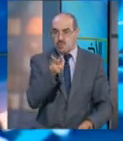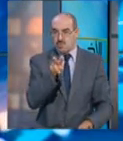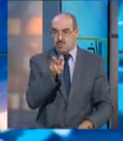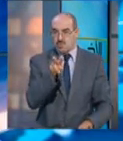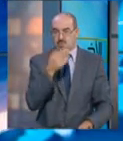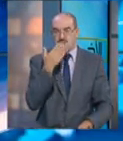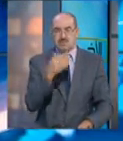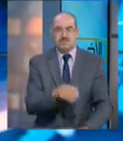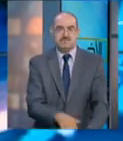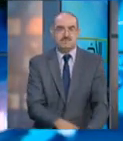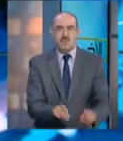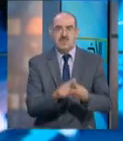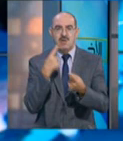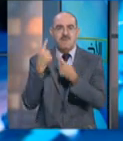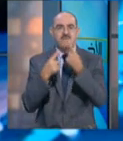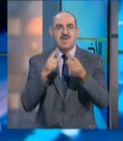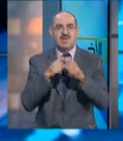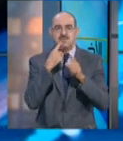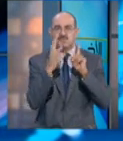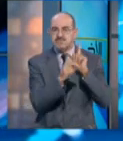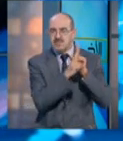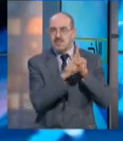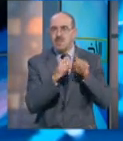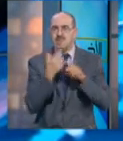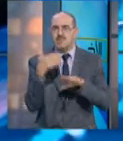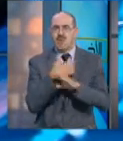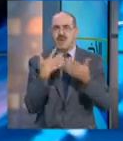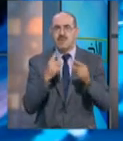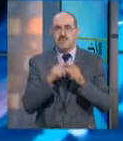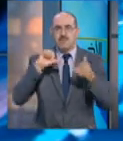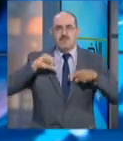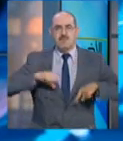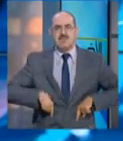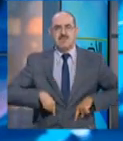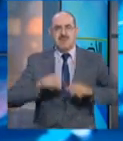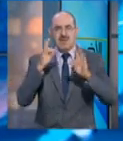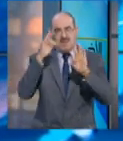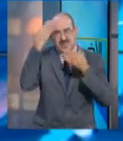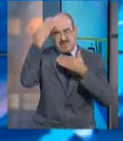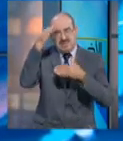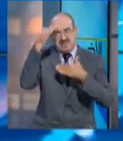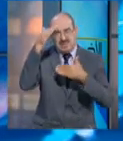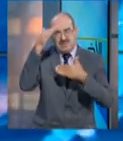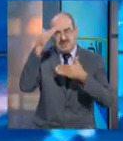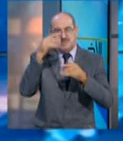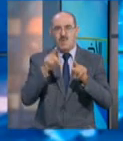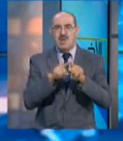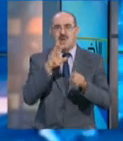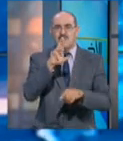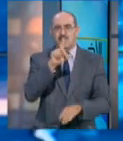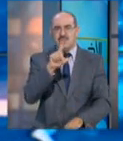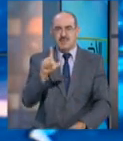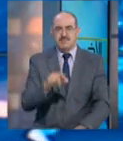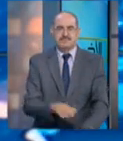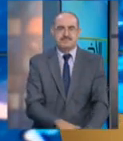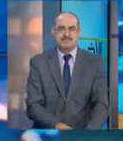وشكرا. مراسم الاستقبالات جرت بحضور وزير الشؤون الخارجية والجالية